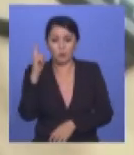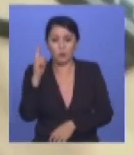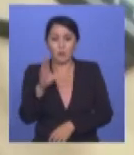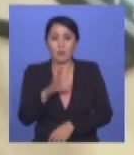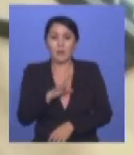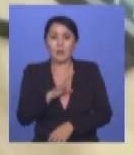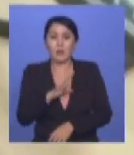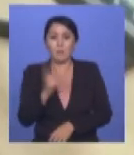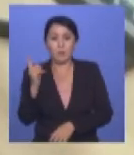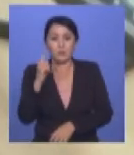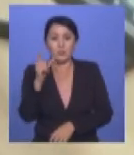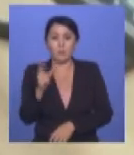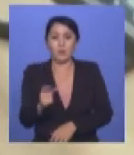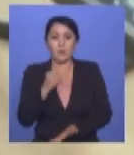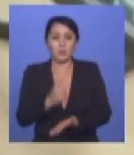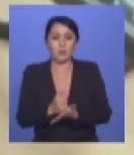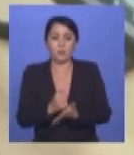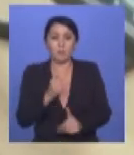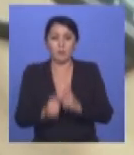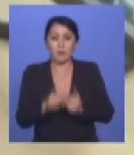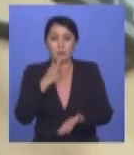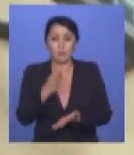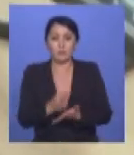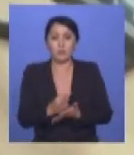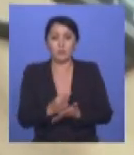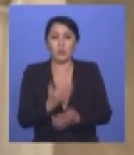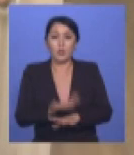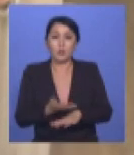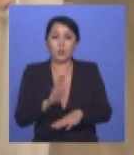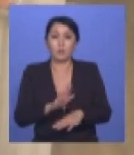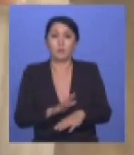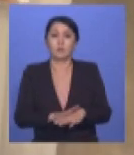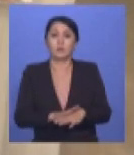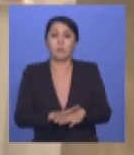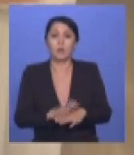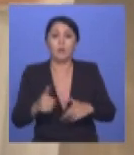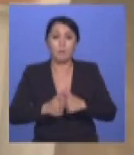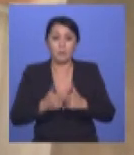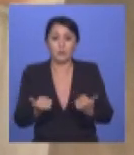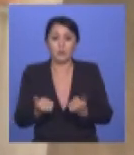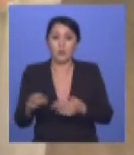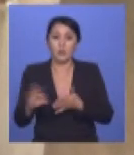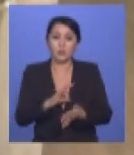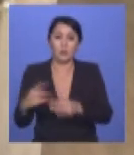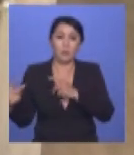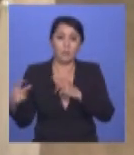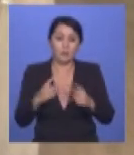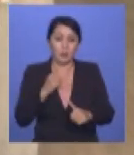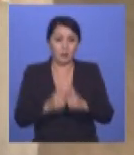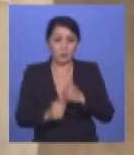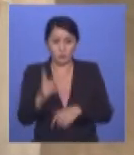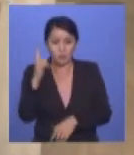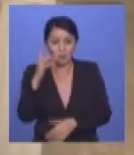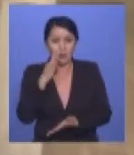жуық қоңырау соғылады. Операторлар әр қоңырауға жауап беріп, шақыртуларды ауырлық дәрежесіне сай бөліп, жедел жәрдем көлігін жібереді. Әр